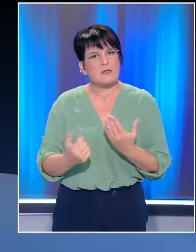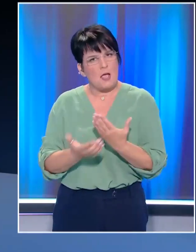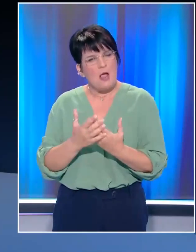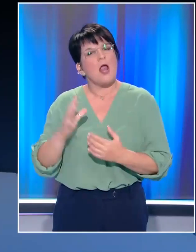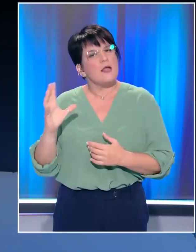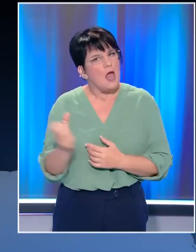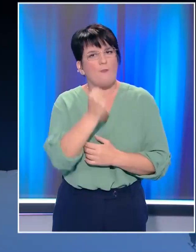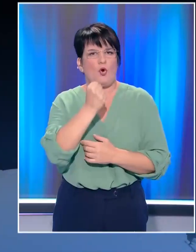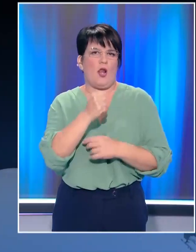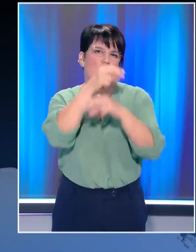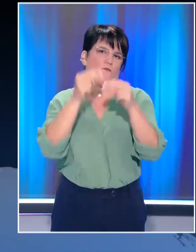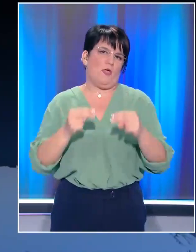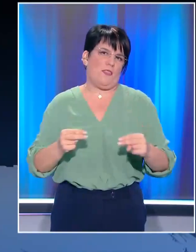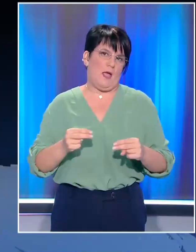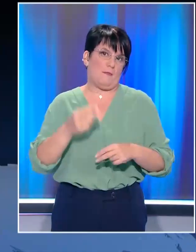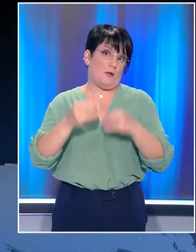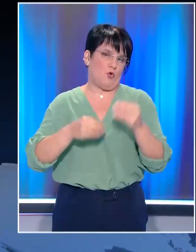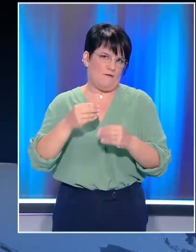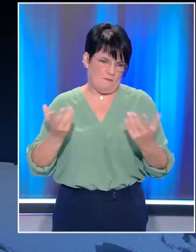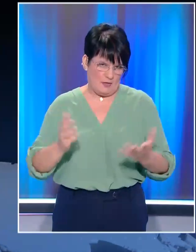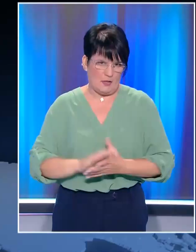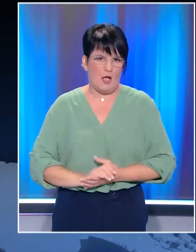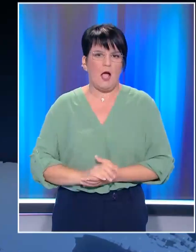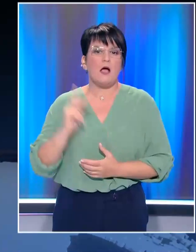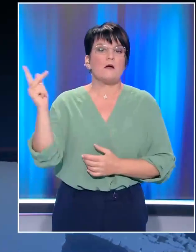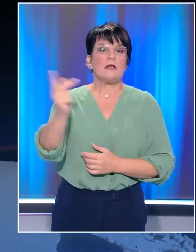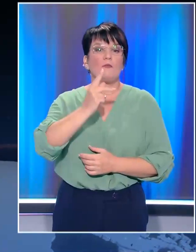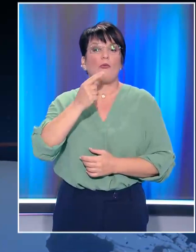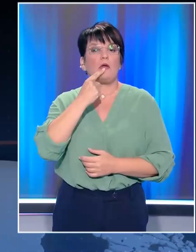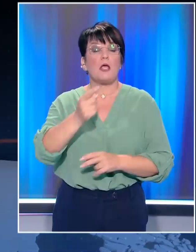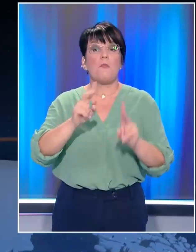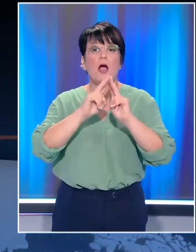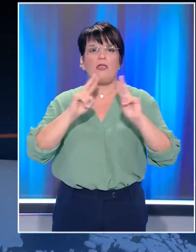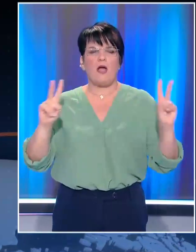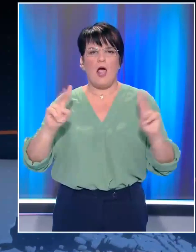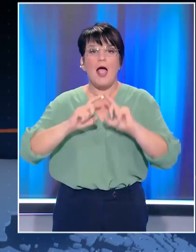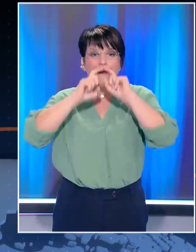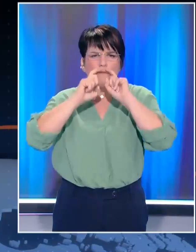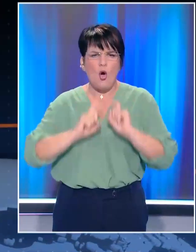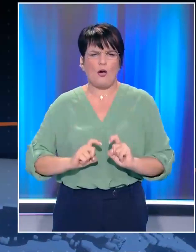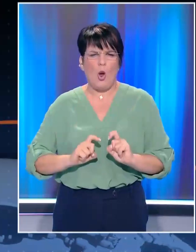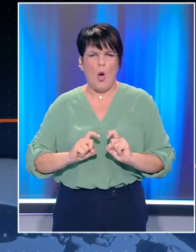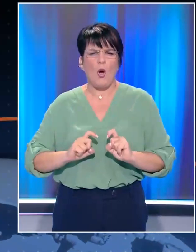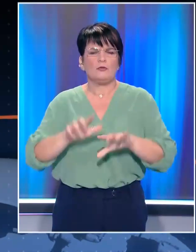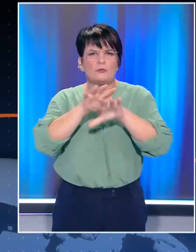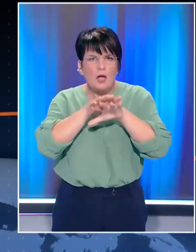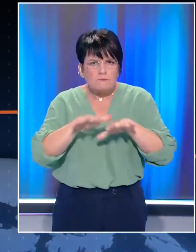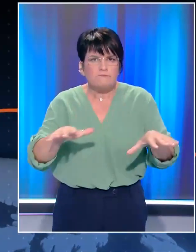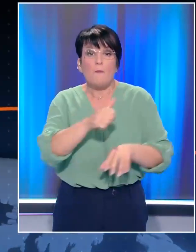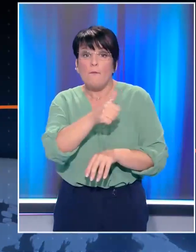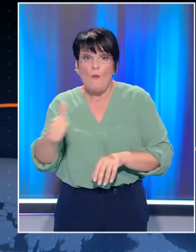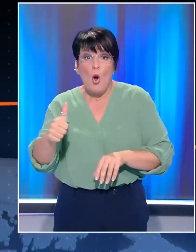προλάβουμε όλα τα δεδομένα. Η πολιτεία έχει πει ξεκάθαρα ότι η υποχρεωτικότητα δεν θα επεκταθεί, αλλά για